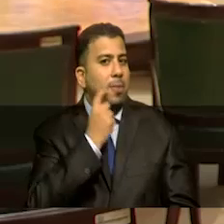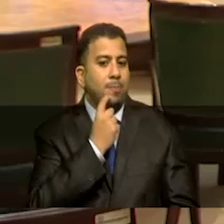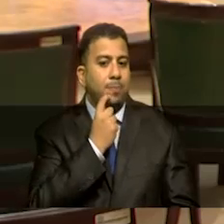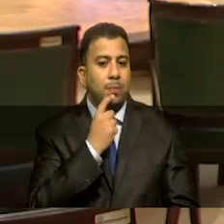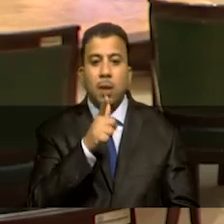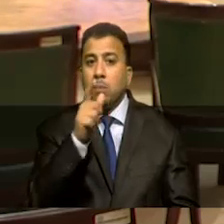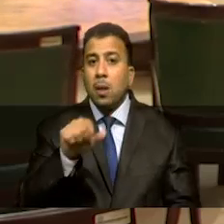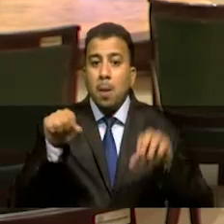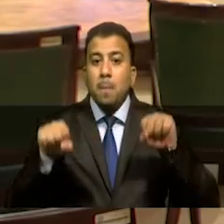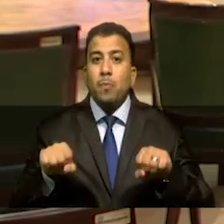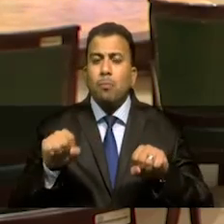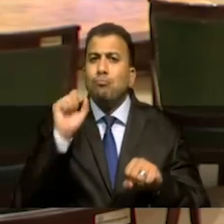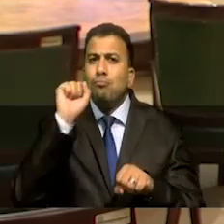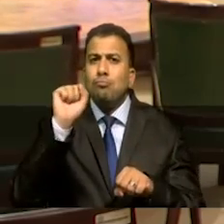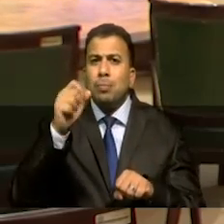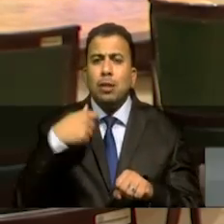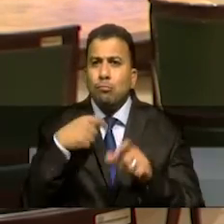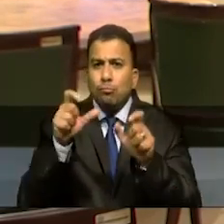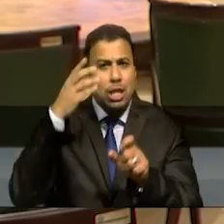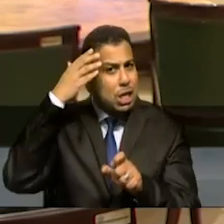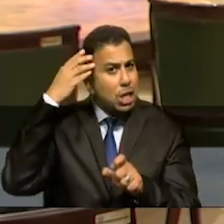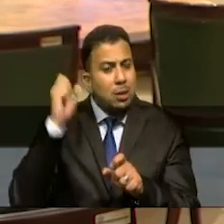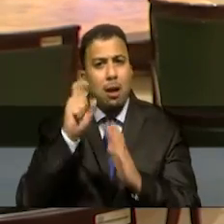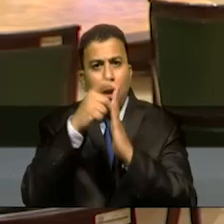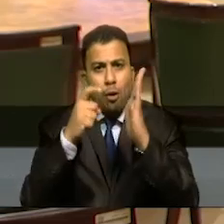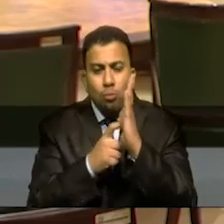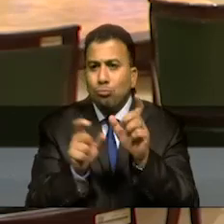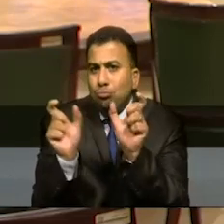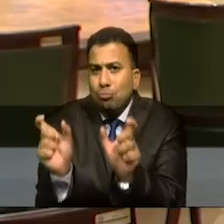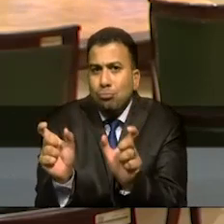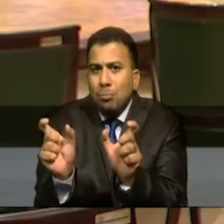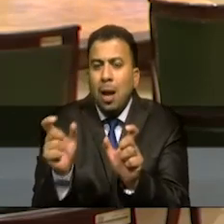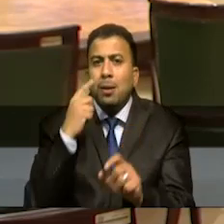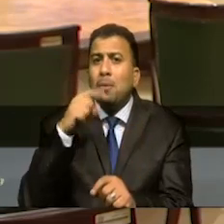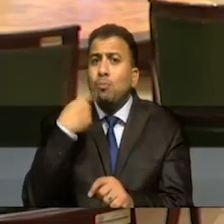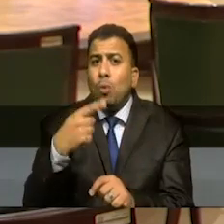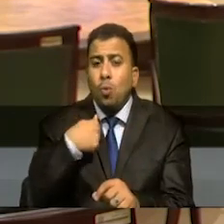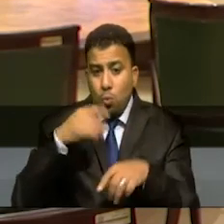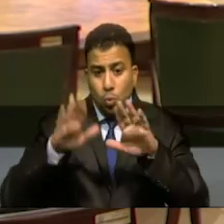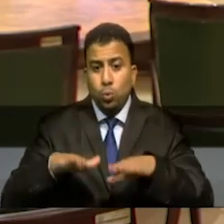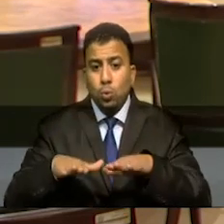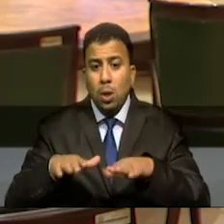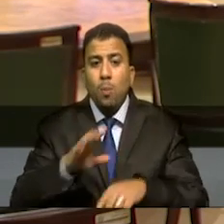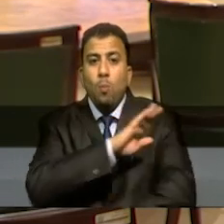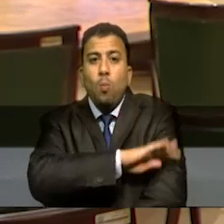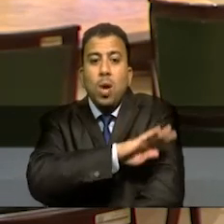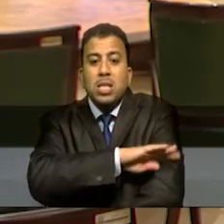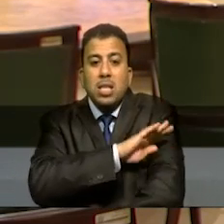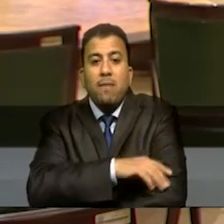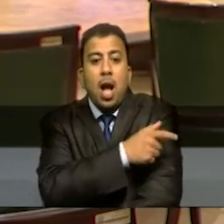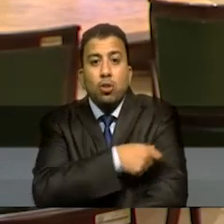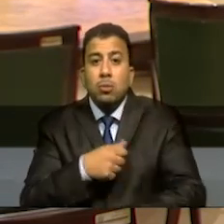أدوار المجلس الاستشاري الرقابي والتشريعي ووجودنا هناك خلال الموظفين أو